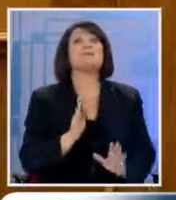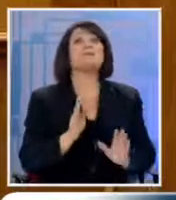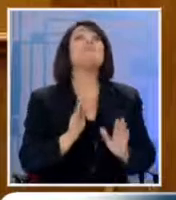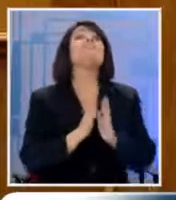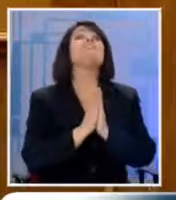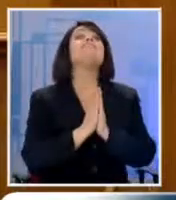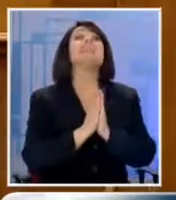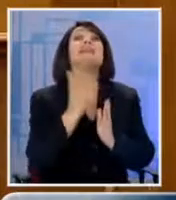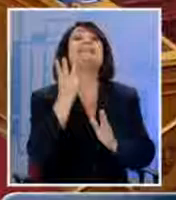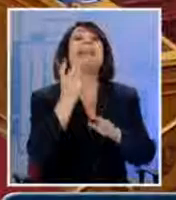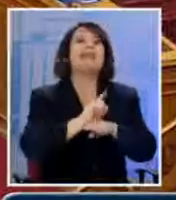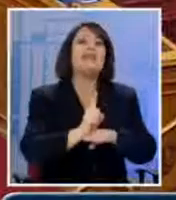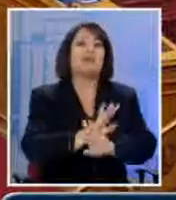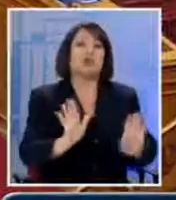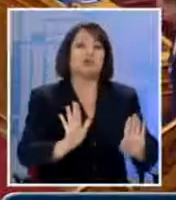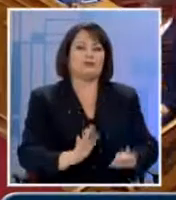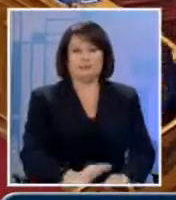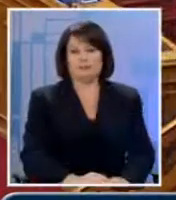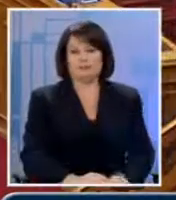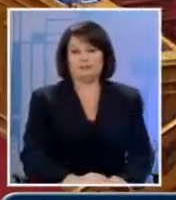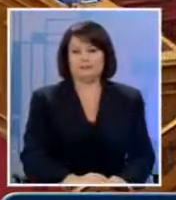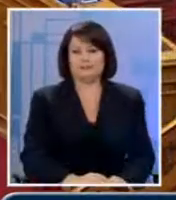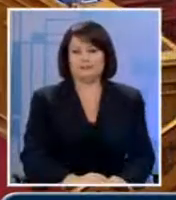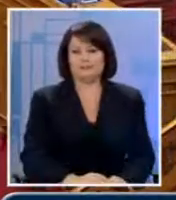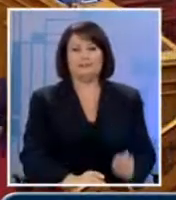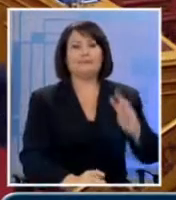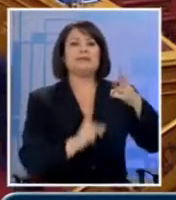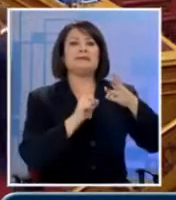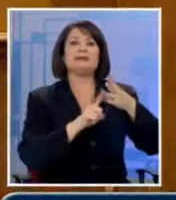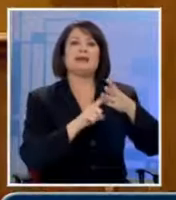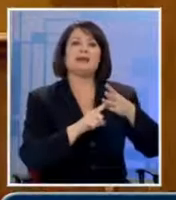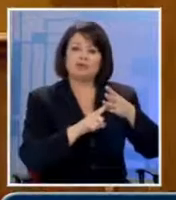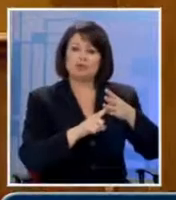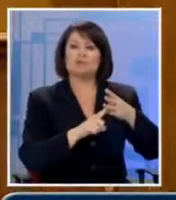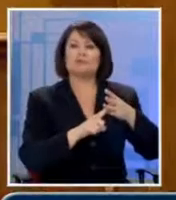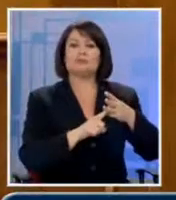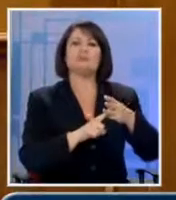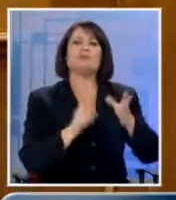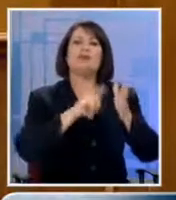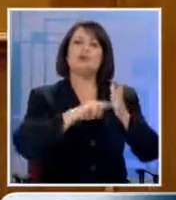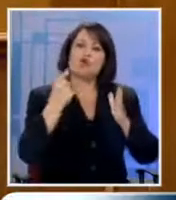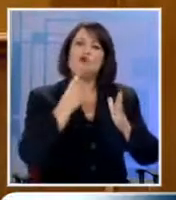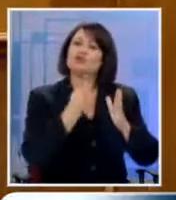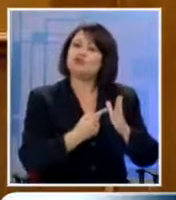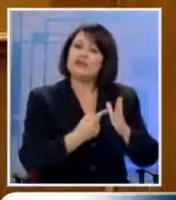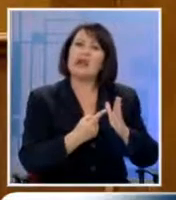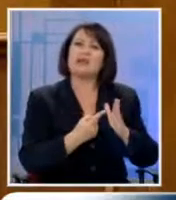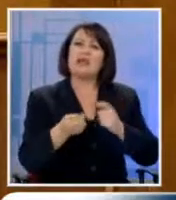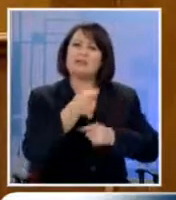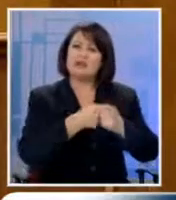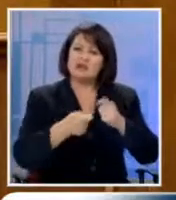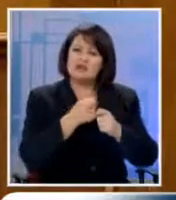χρόνο. 30 δευτερόλεπτα σου. Λοιπόν, τρίτο, την αρμονική θεσμικά, λειτουργικά και